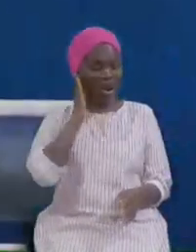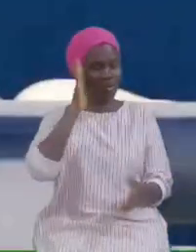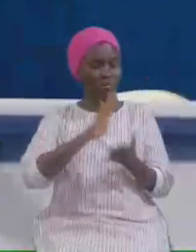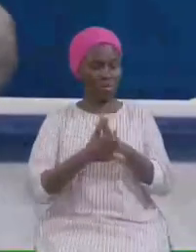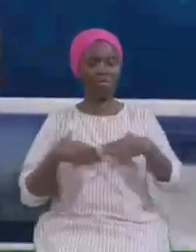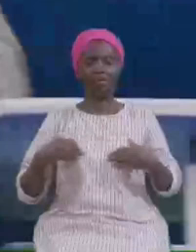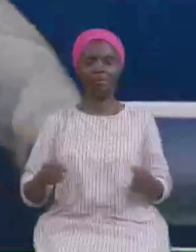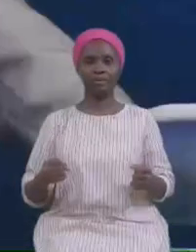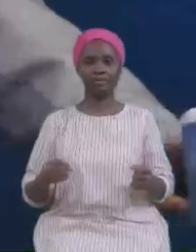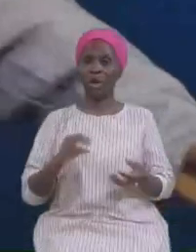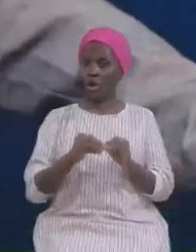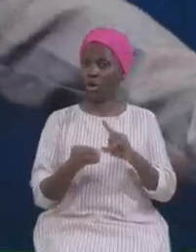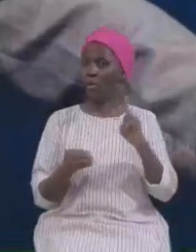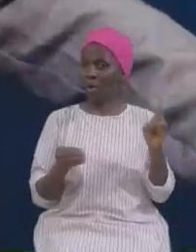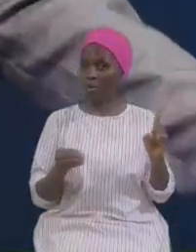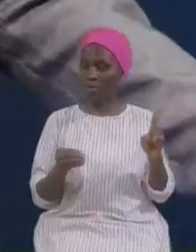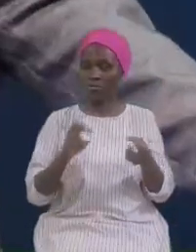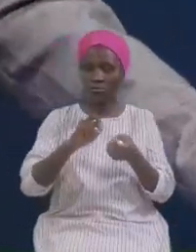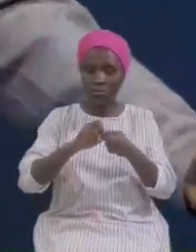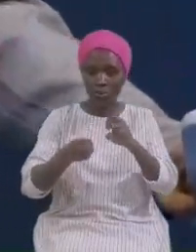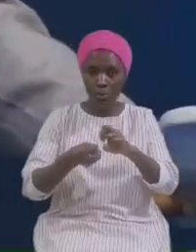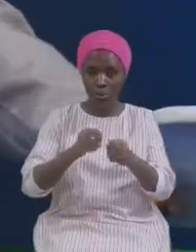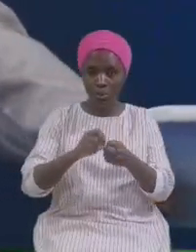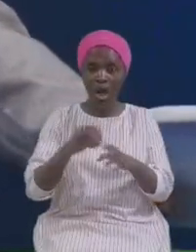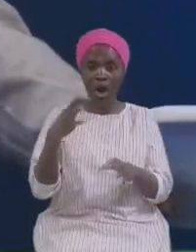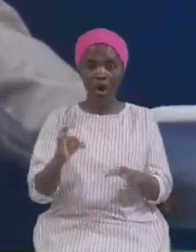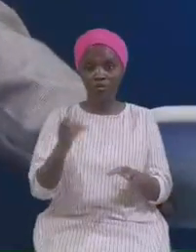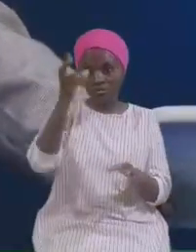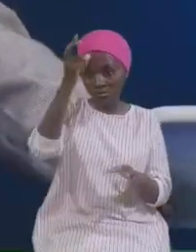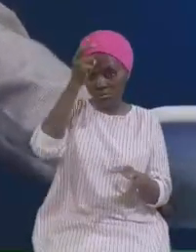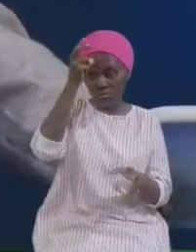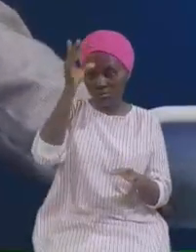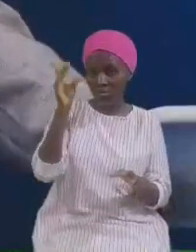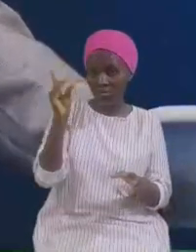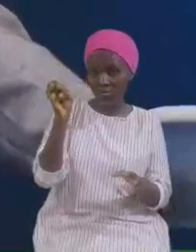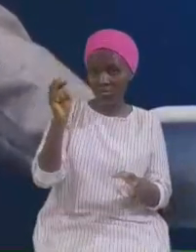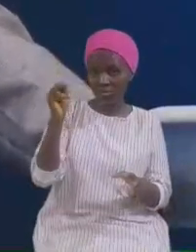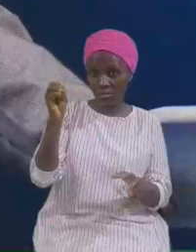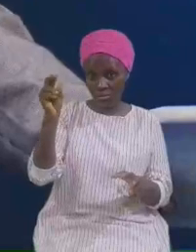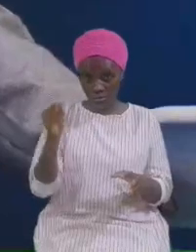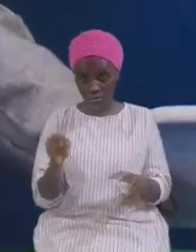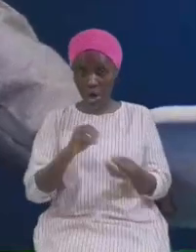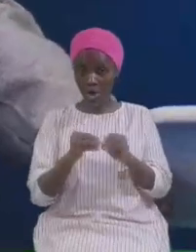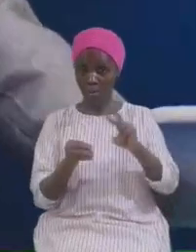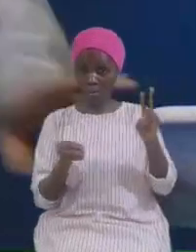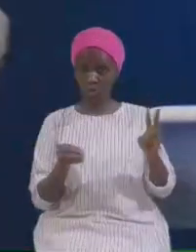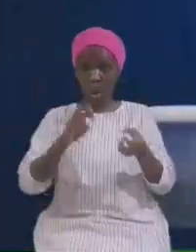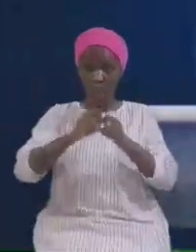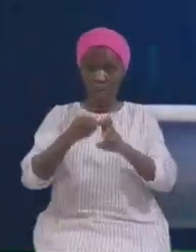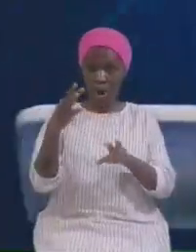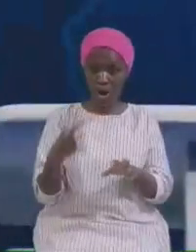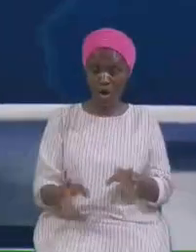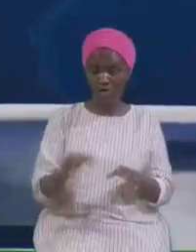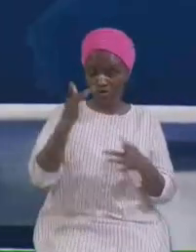guéri. Premièrement, le problème des démons. Deuxièmement, un problème